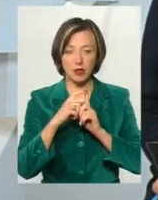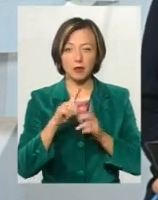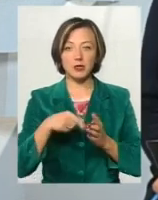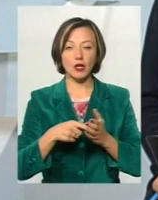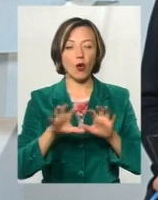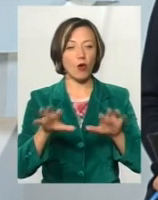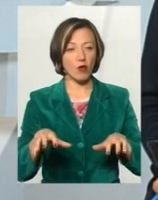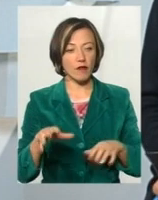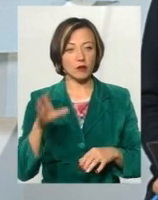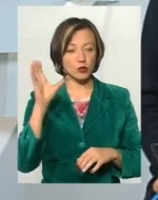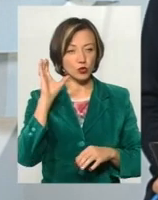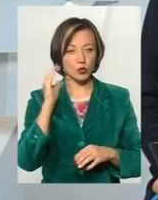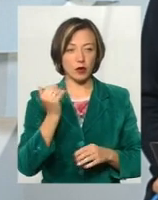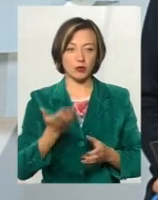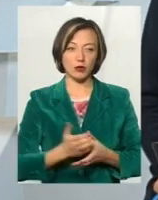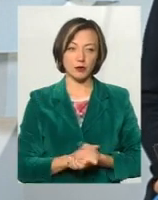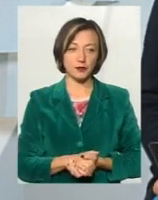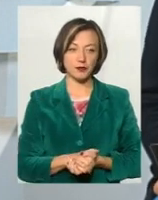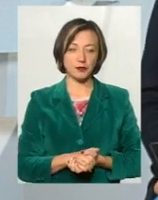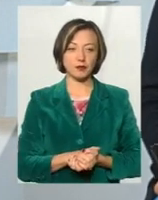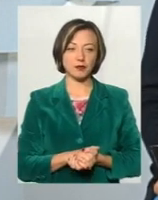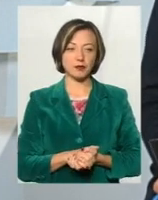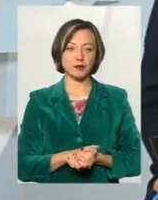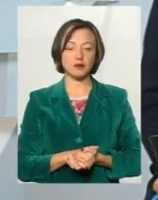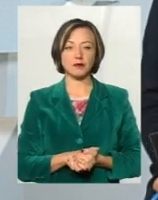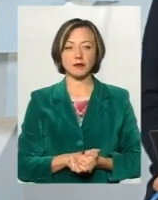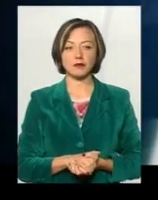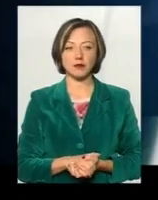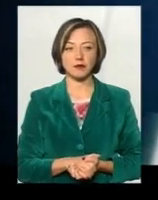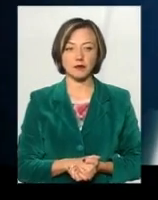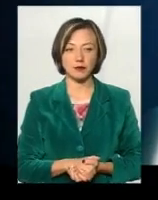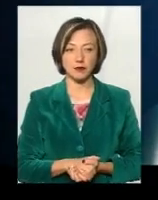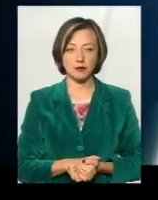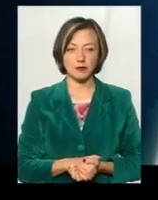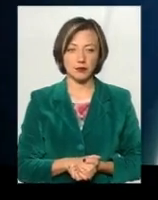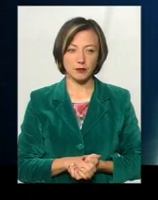міський голова. Давайте почуємо, як він прокоментував цю ситуацію.